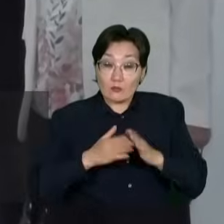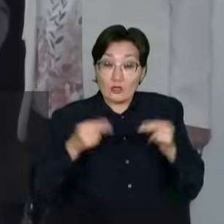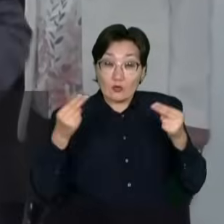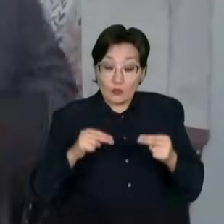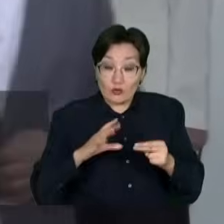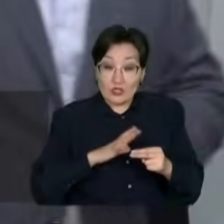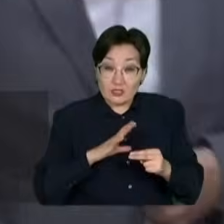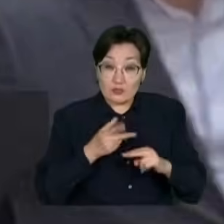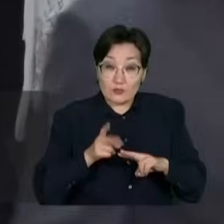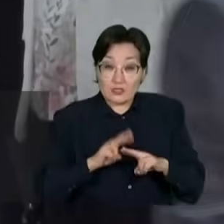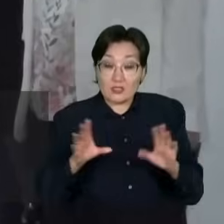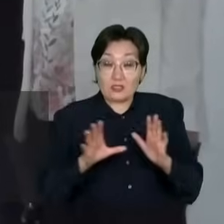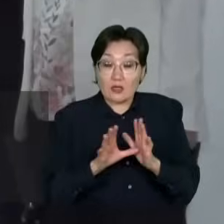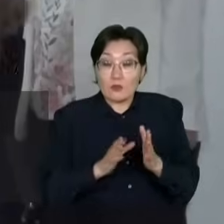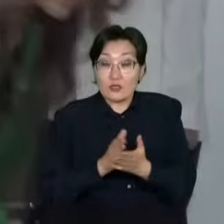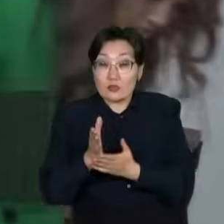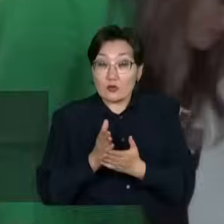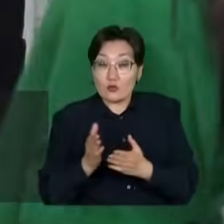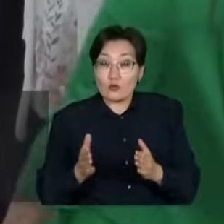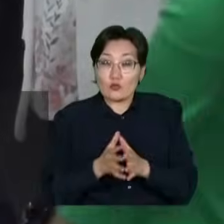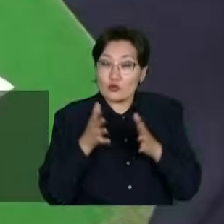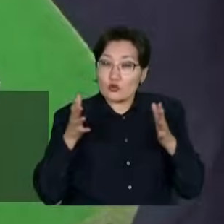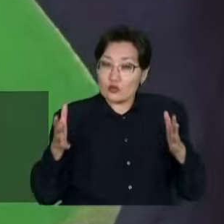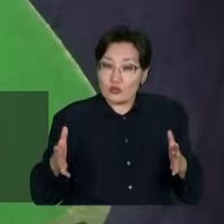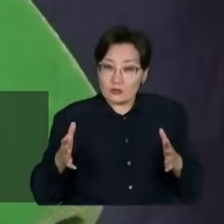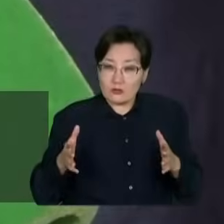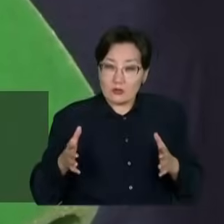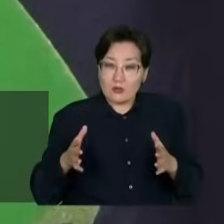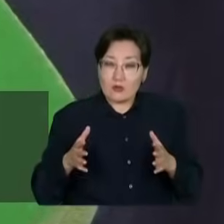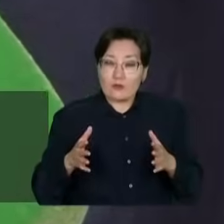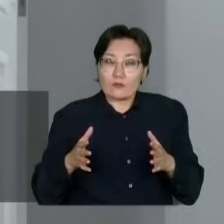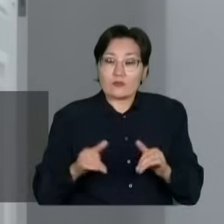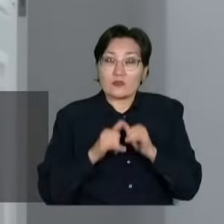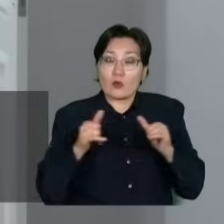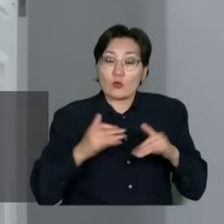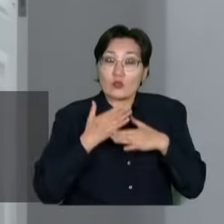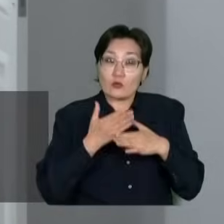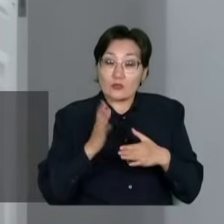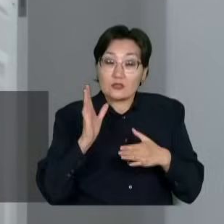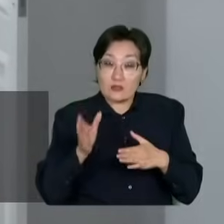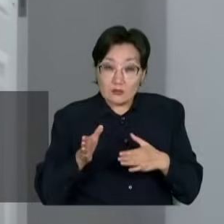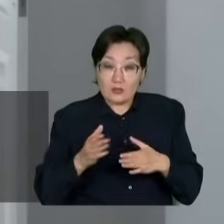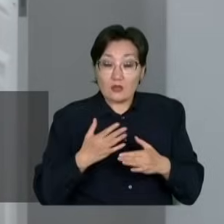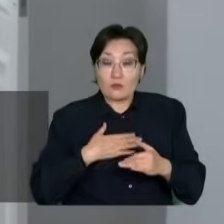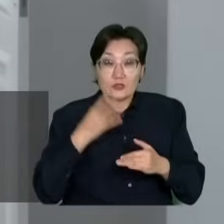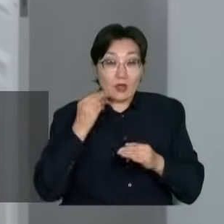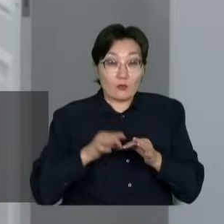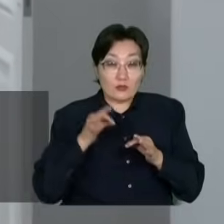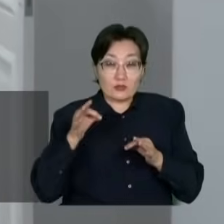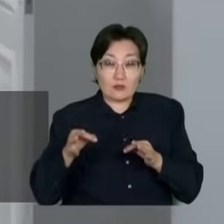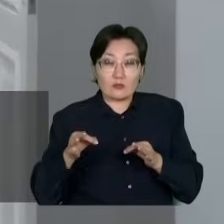Ол осы энергетика саласына үлкен серпін береді. Сонымен қатар бізде Алматы